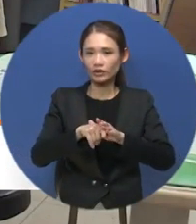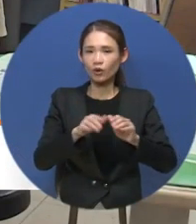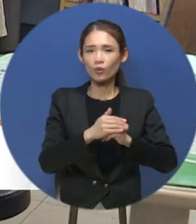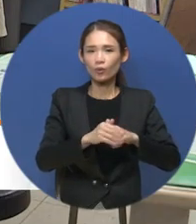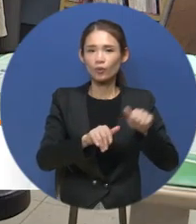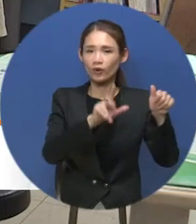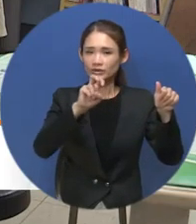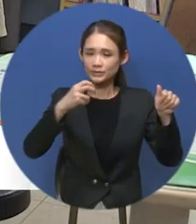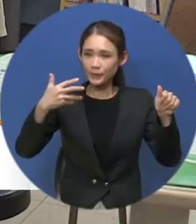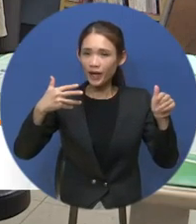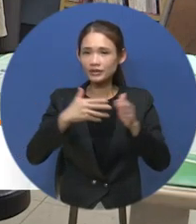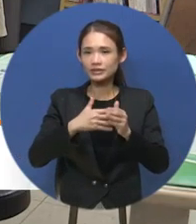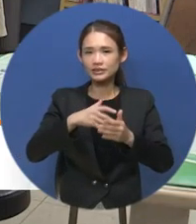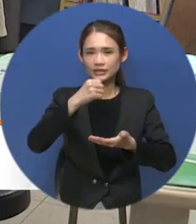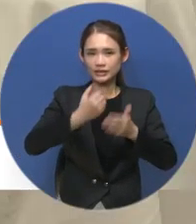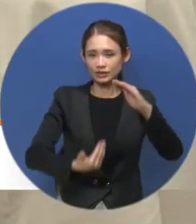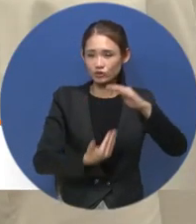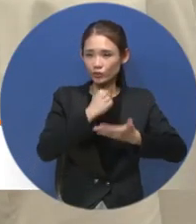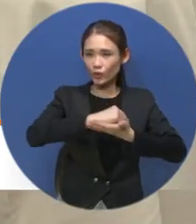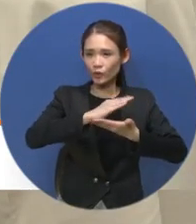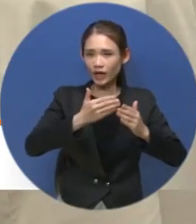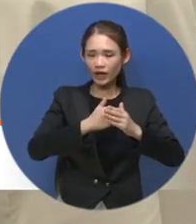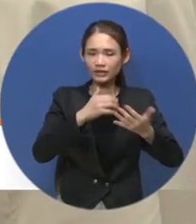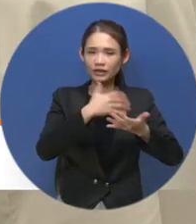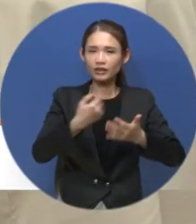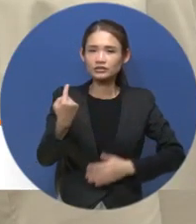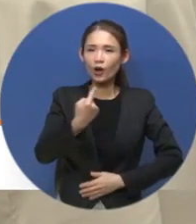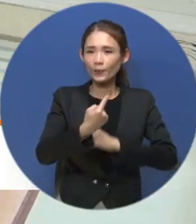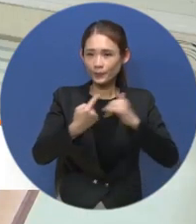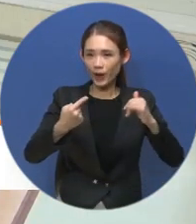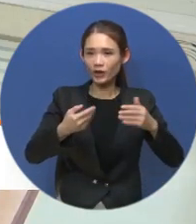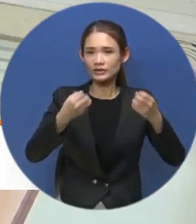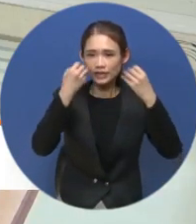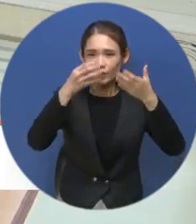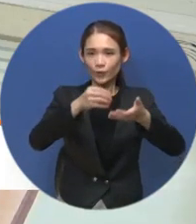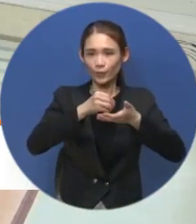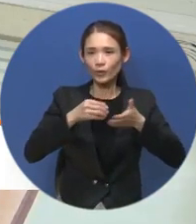서울시가 장애 청년의 자립을 지원하는 이룸통장 참여자를 모집합니다.